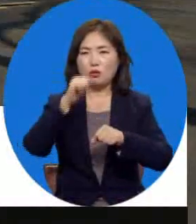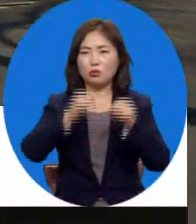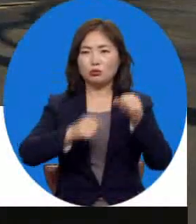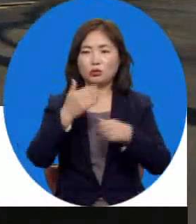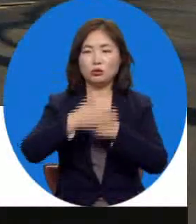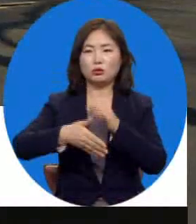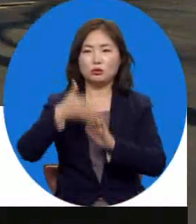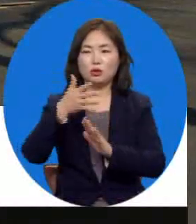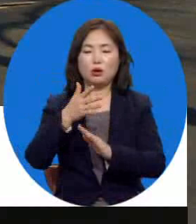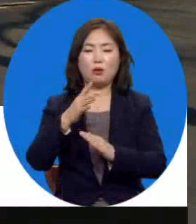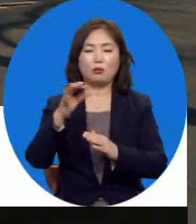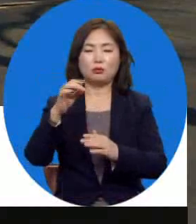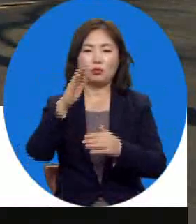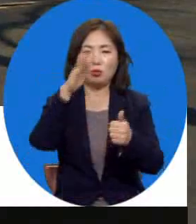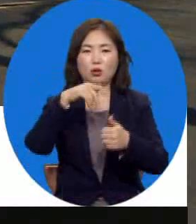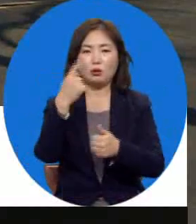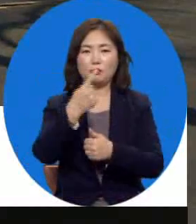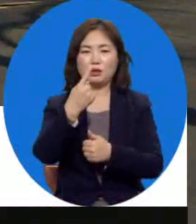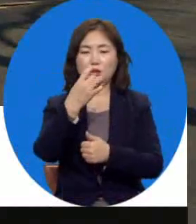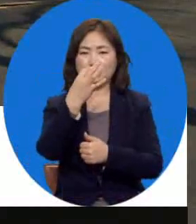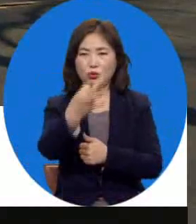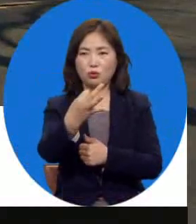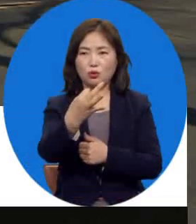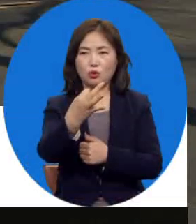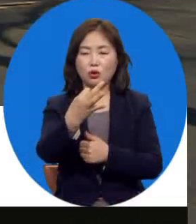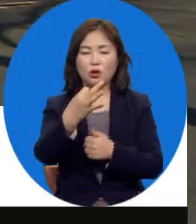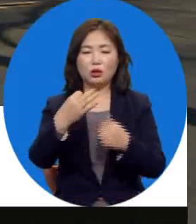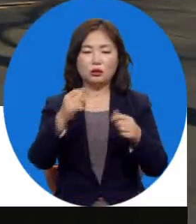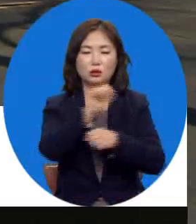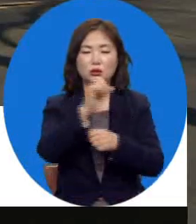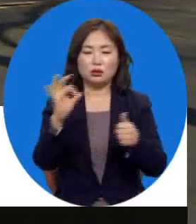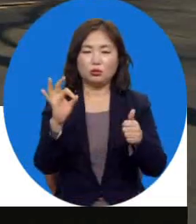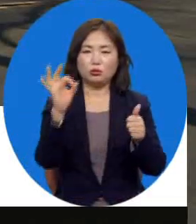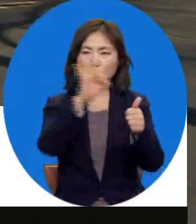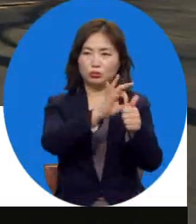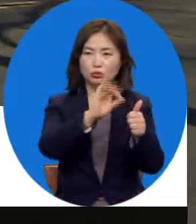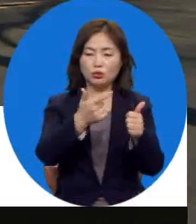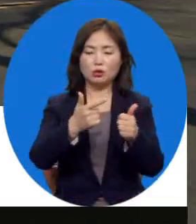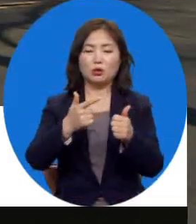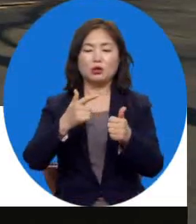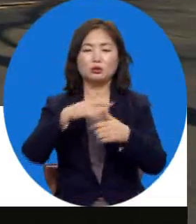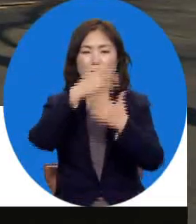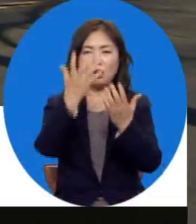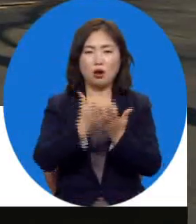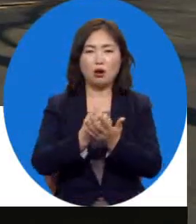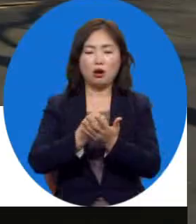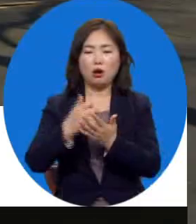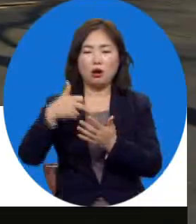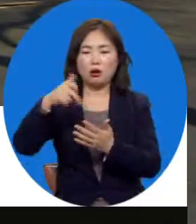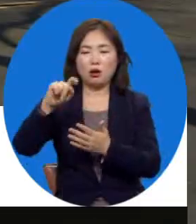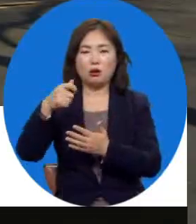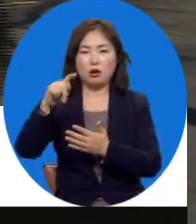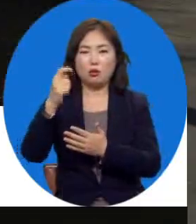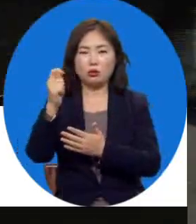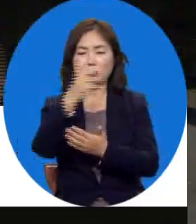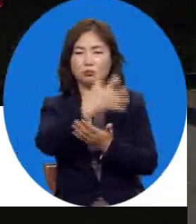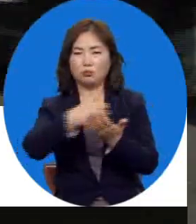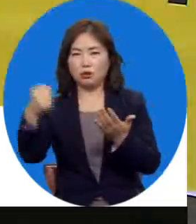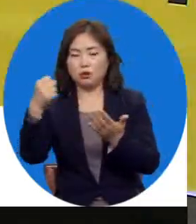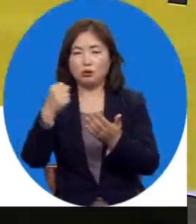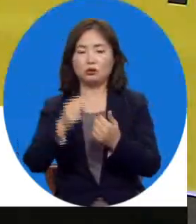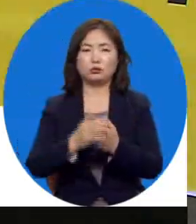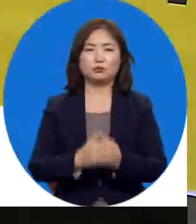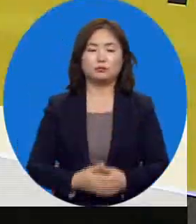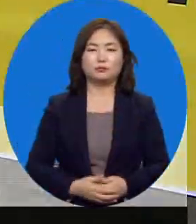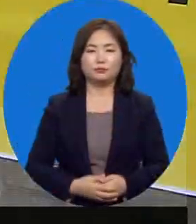대구 시민들로부터 받은 콜비 1,000원을 기사들 몫으로 줘야도 불구하고 전부 다 카카오가